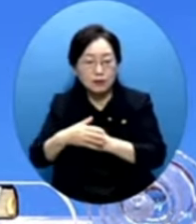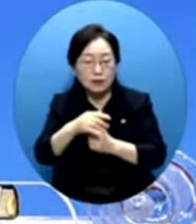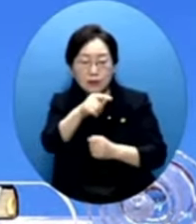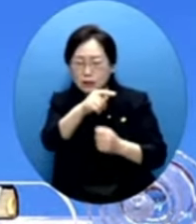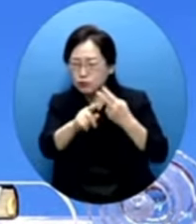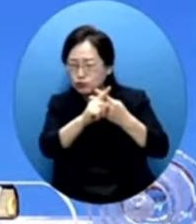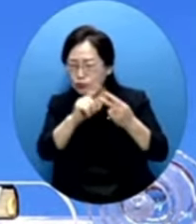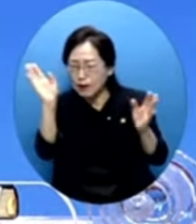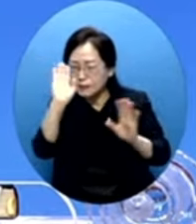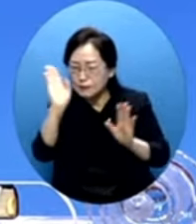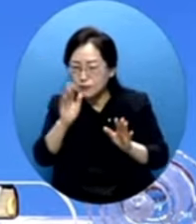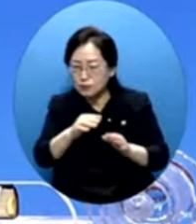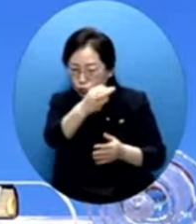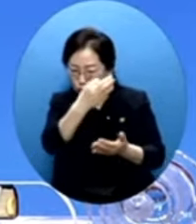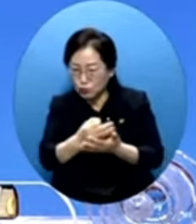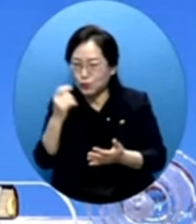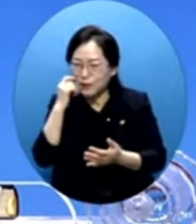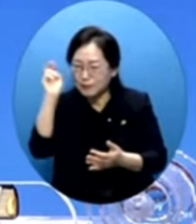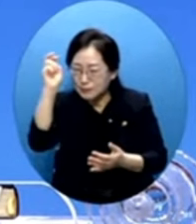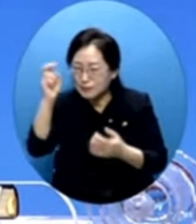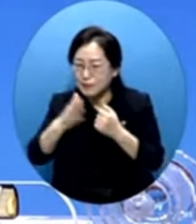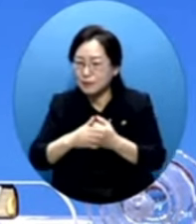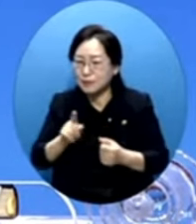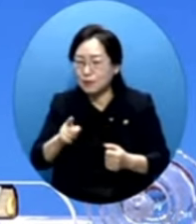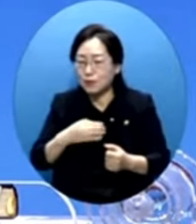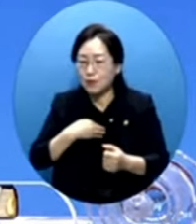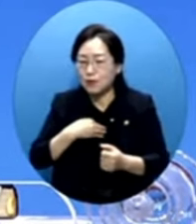못 할테니까 자기가